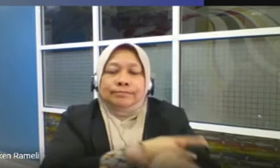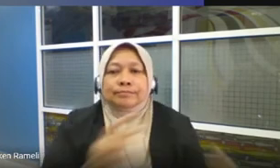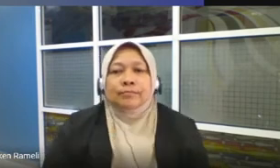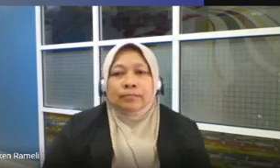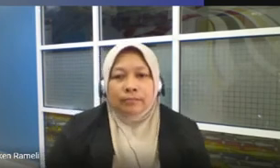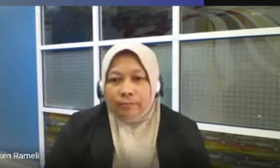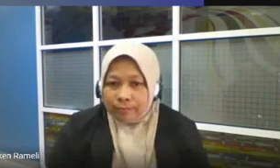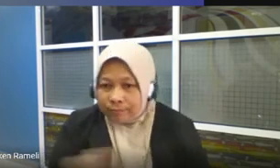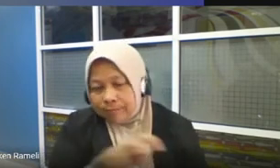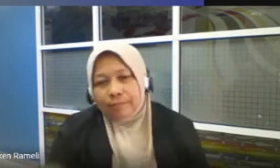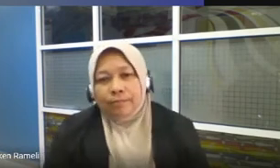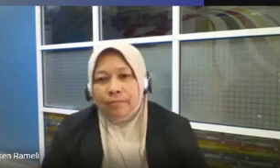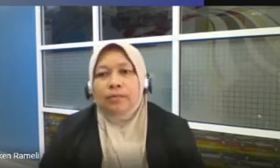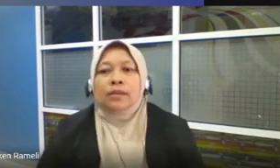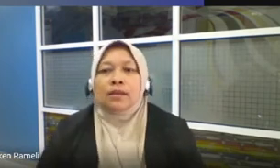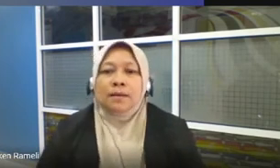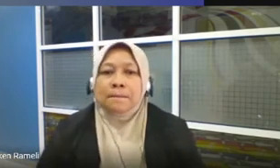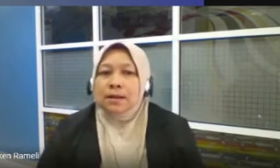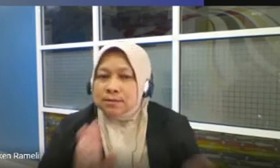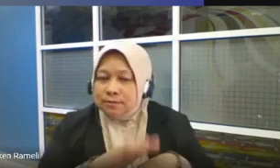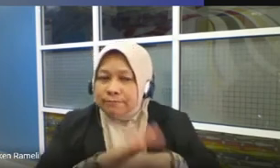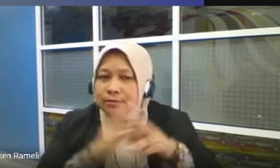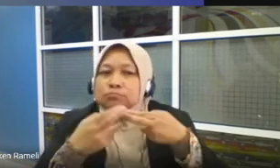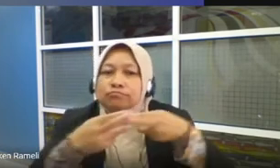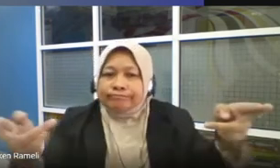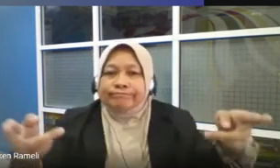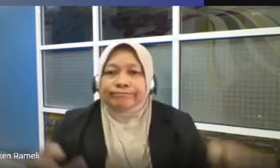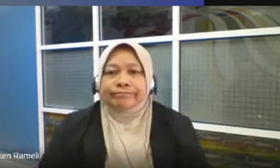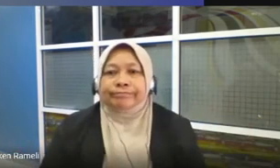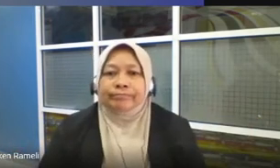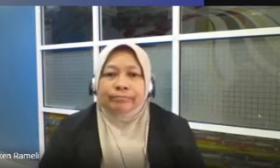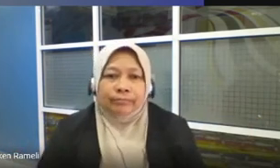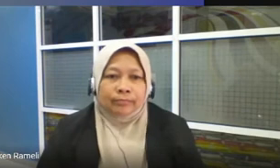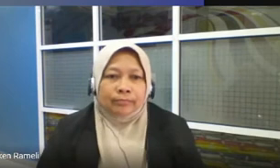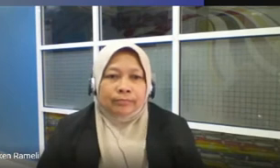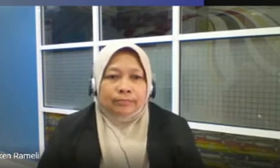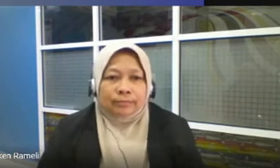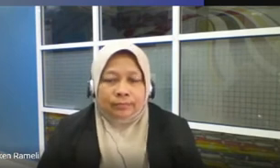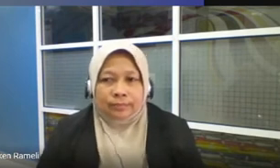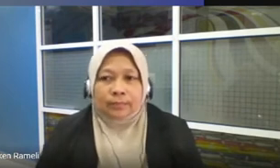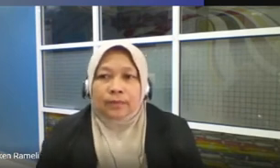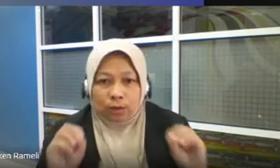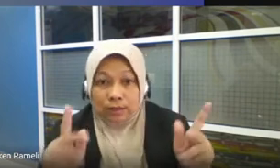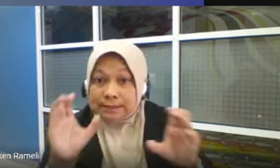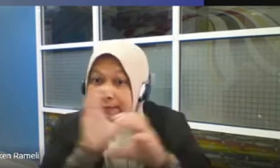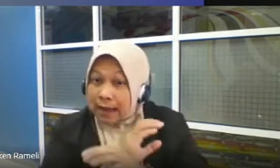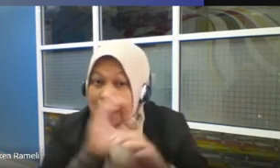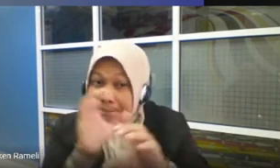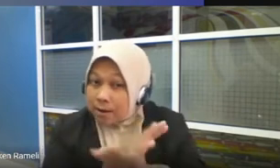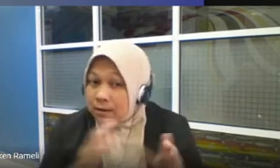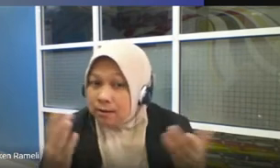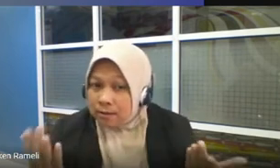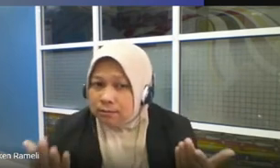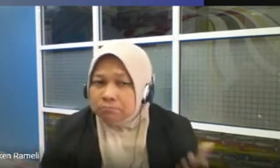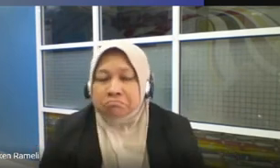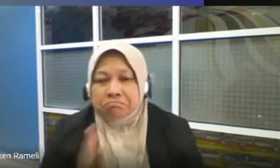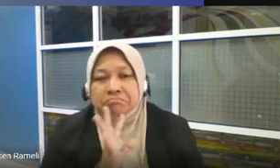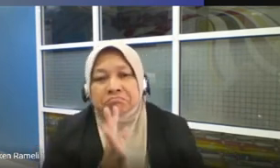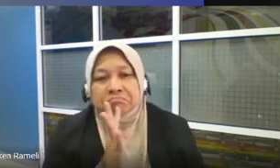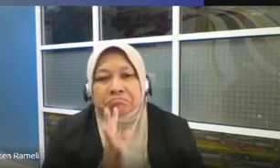pada awal-awal itulah masa dia buat launching dan sebagainya. Okay, ini simple saja. Okay, so cabaran sebagai seorang